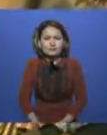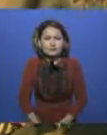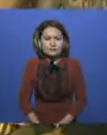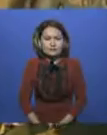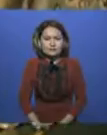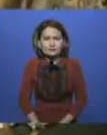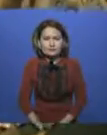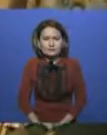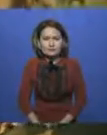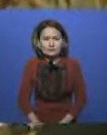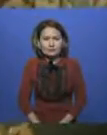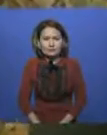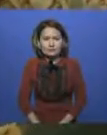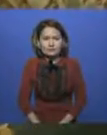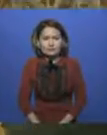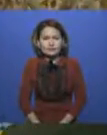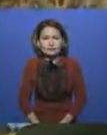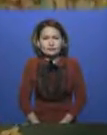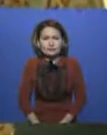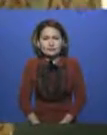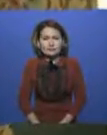правительство, и все вы. Мы